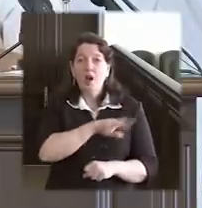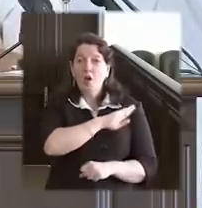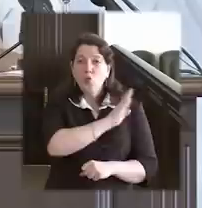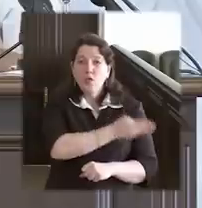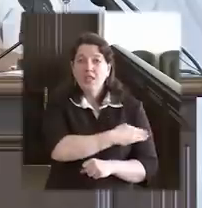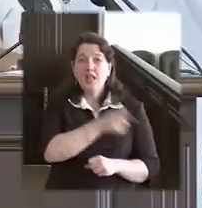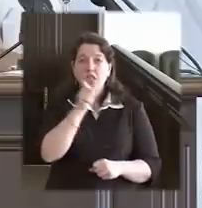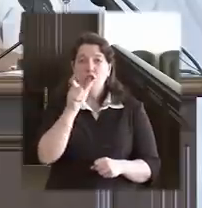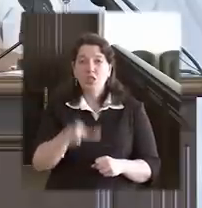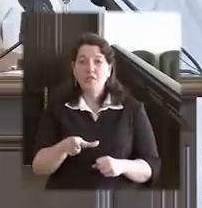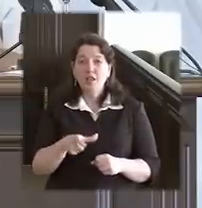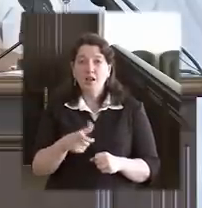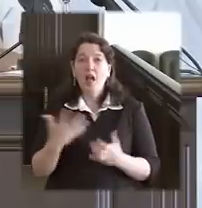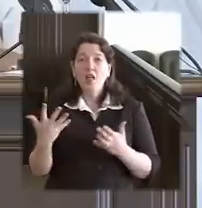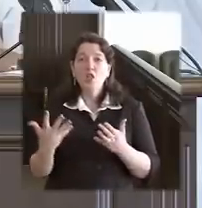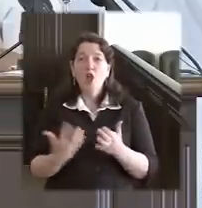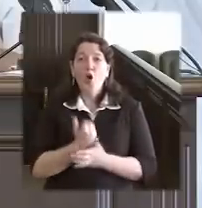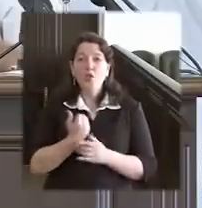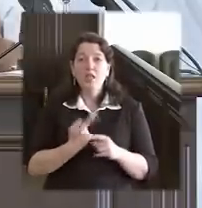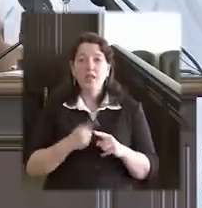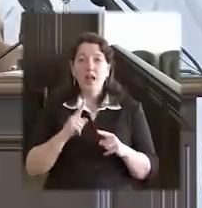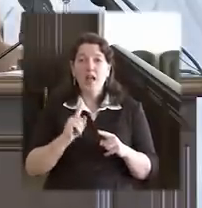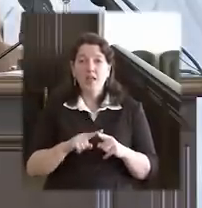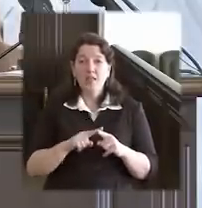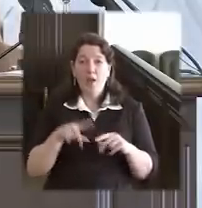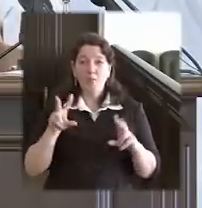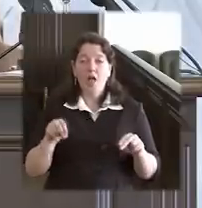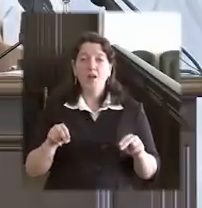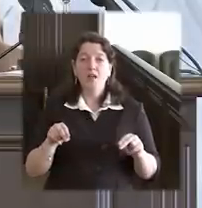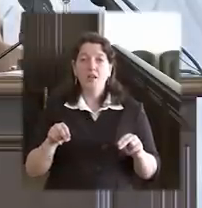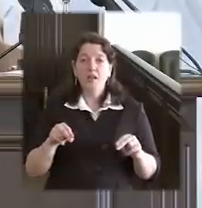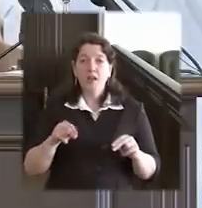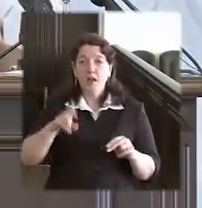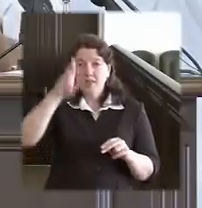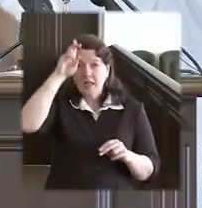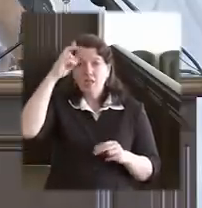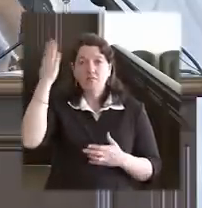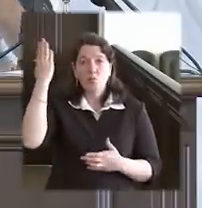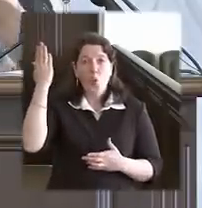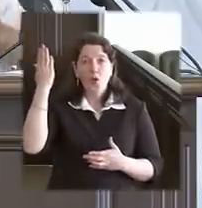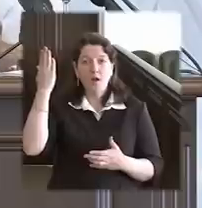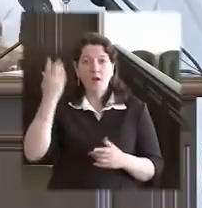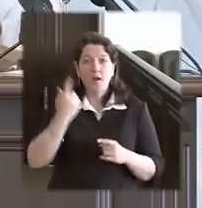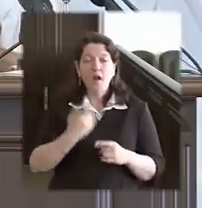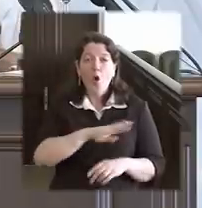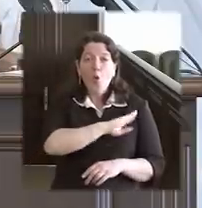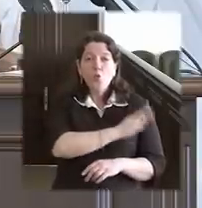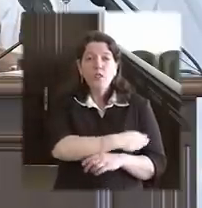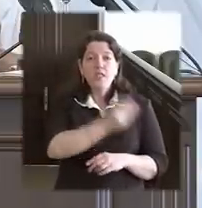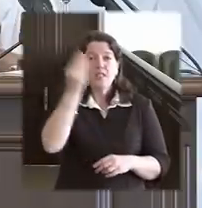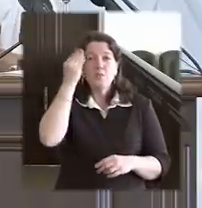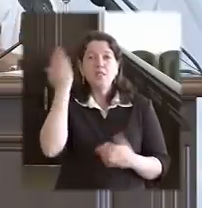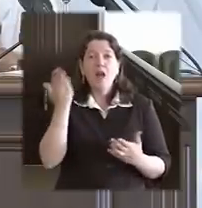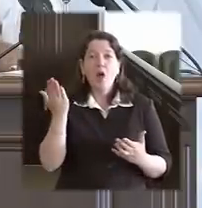делающий усилие находит его. Каким усилием? Это же не захват же.